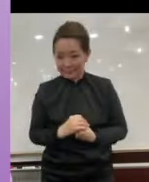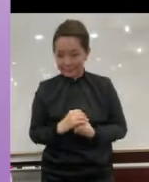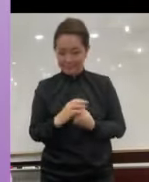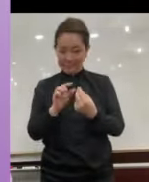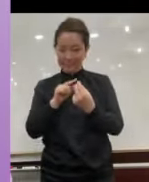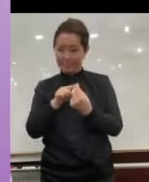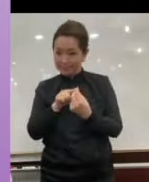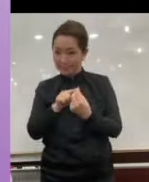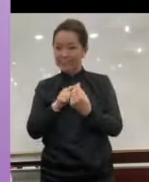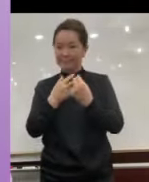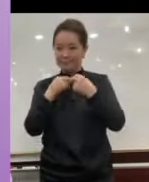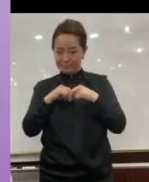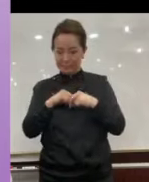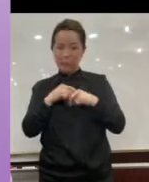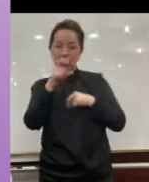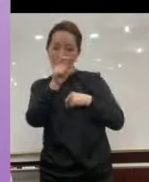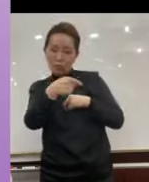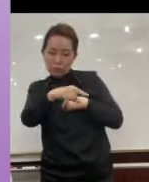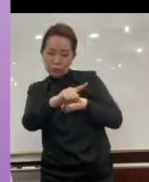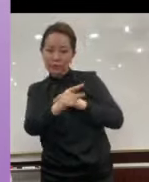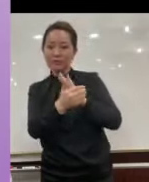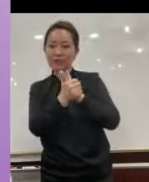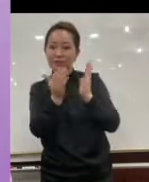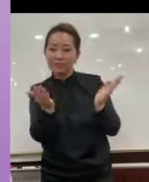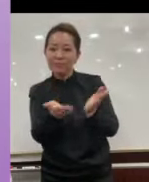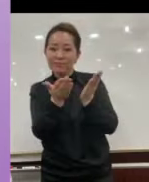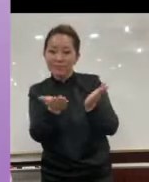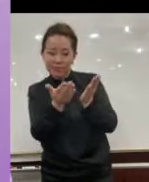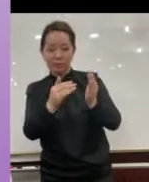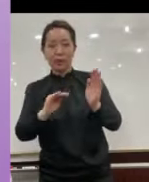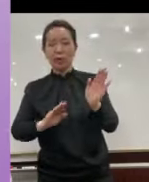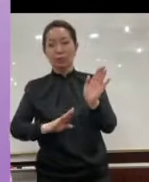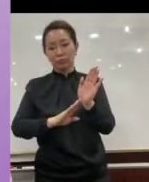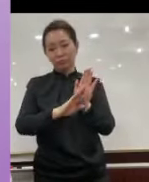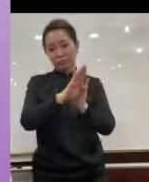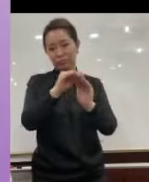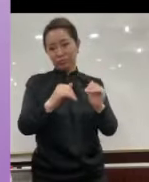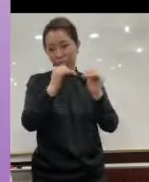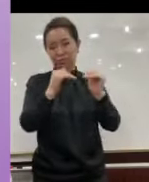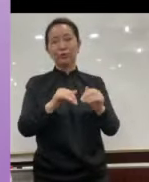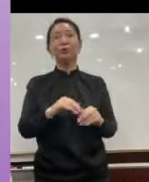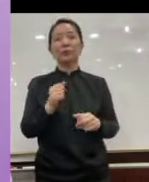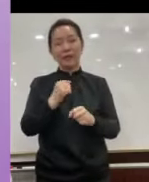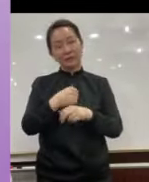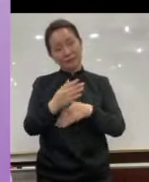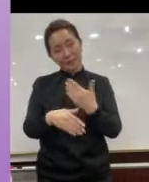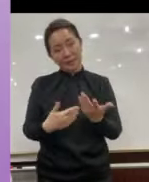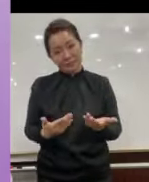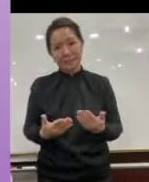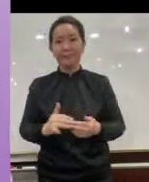хүрээнд яг бол хүний нөөцийг хөгжүүлэх үйл ажиллагаа бүрэлдэхүүн тогтно гэсэн үг юм аа.